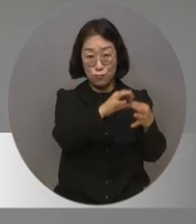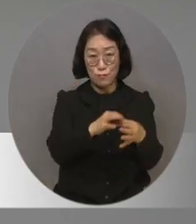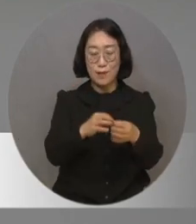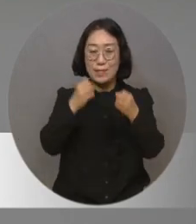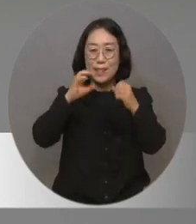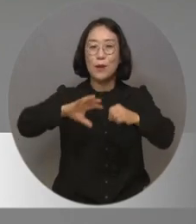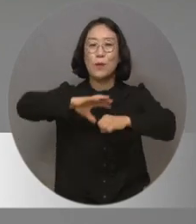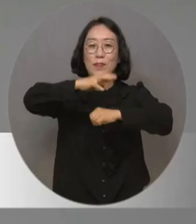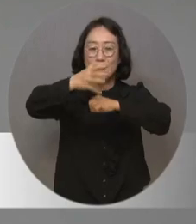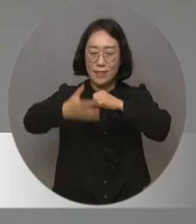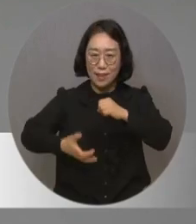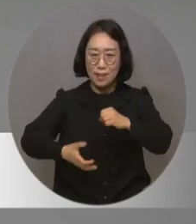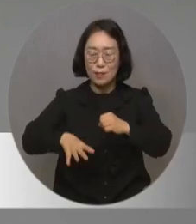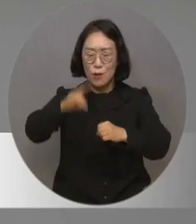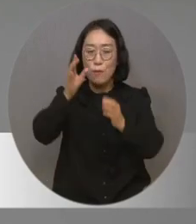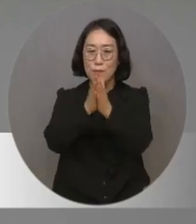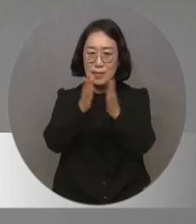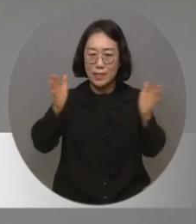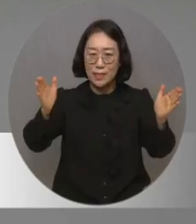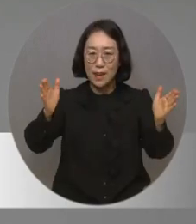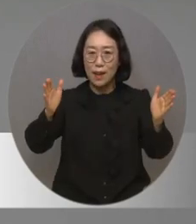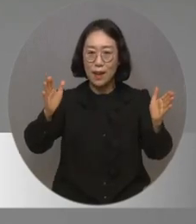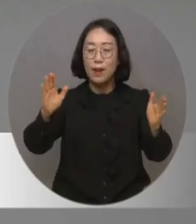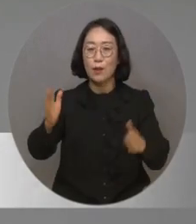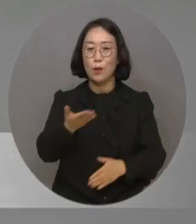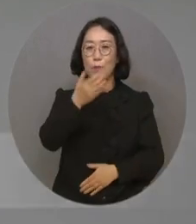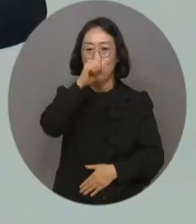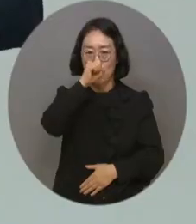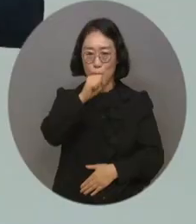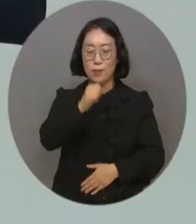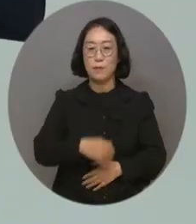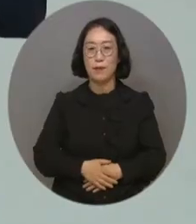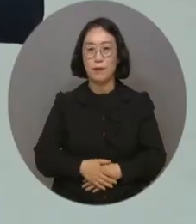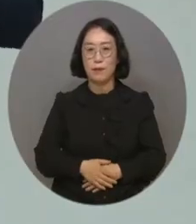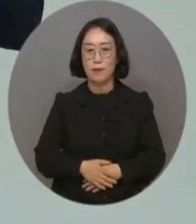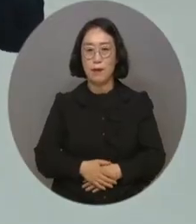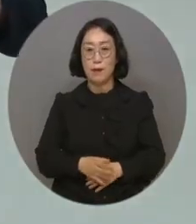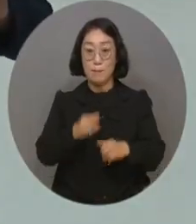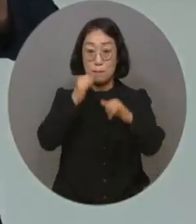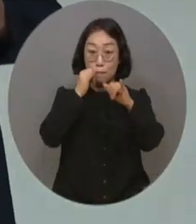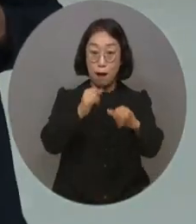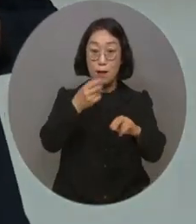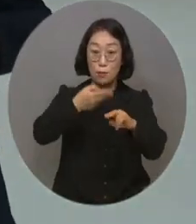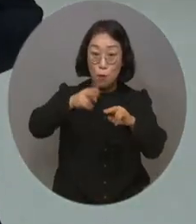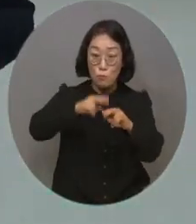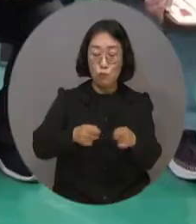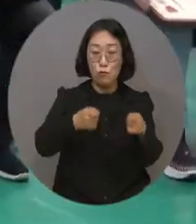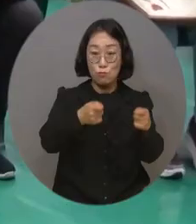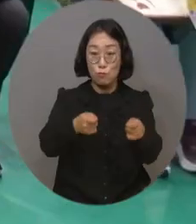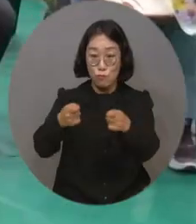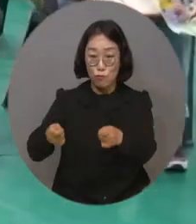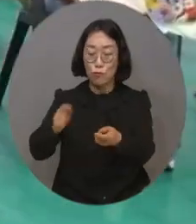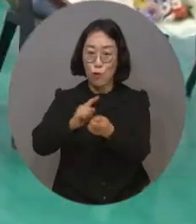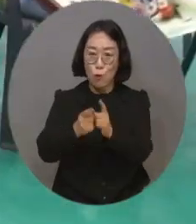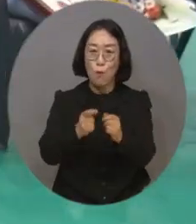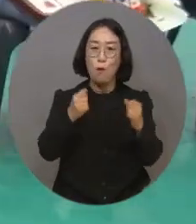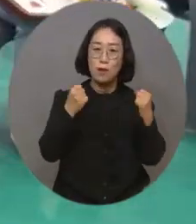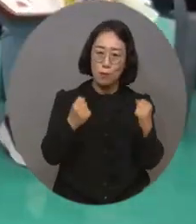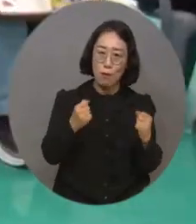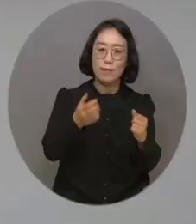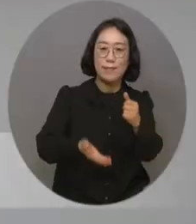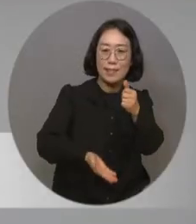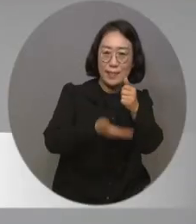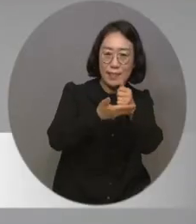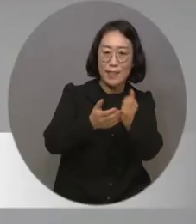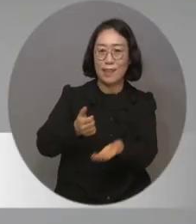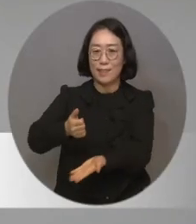새로운 세상을 여는 포석이 되었으면 합니다. 푸짐한 경품과 공로상 시상으로 서로를 응원하고